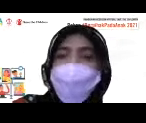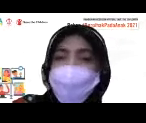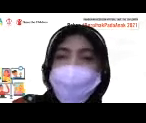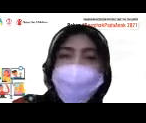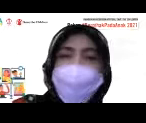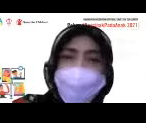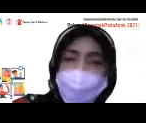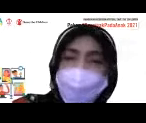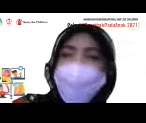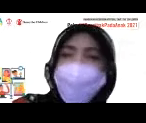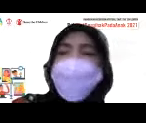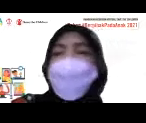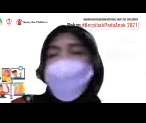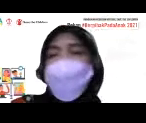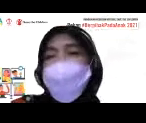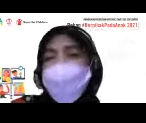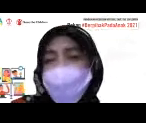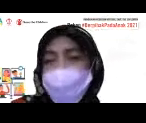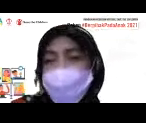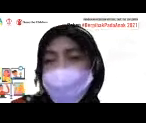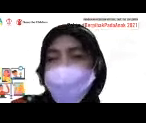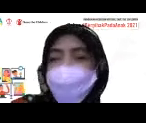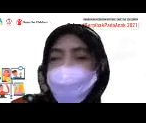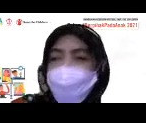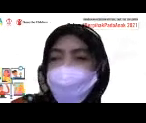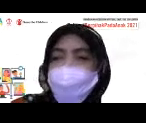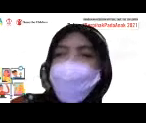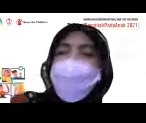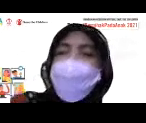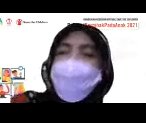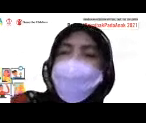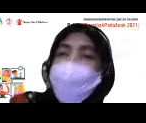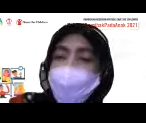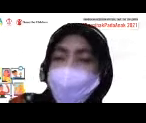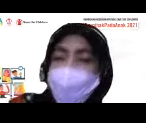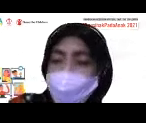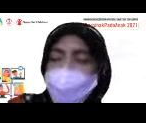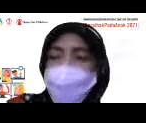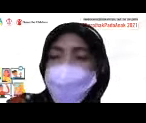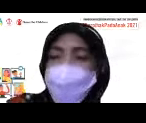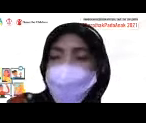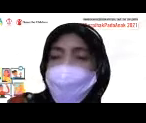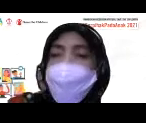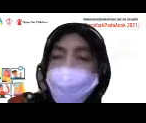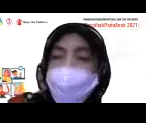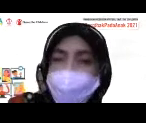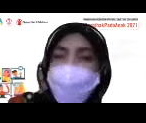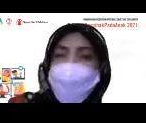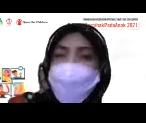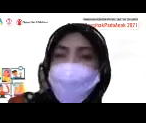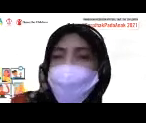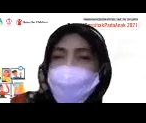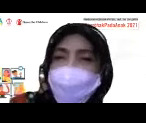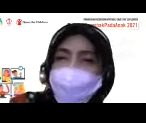pelaksanaan OJT pendampingannya. Pada hari terakhir kita melakukan ke lapangan untuk praktek